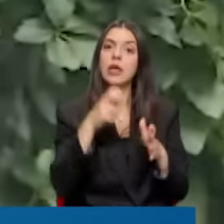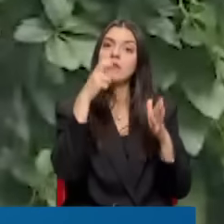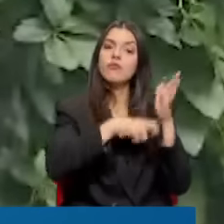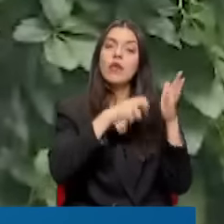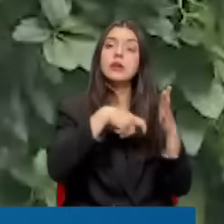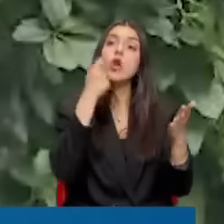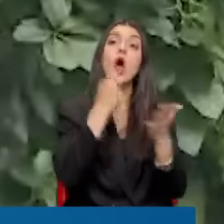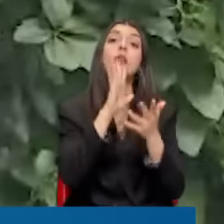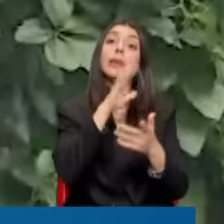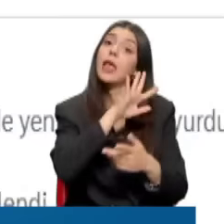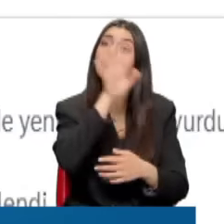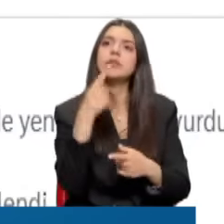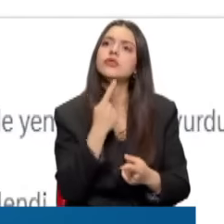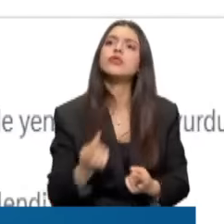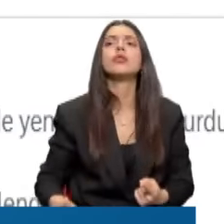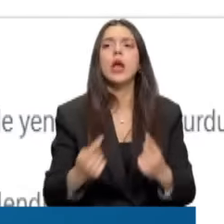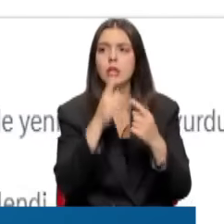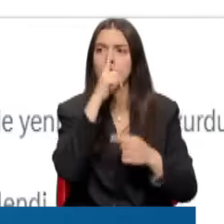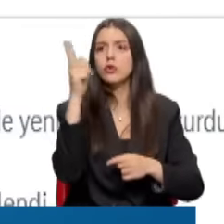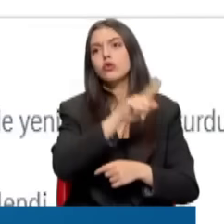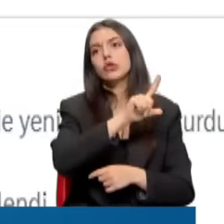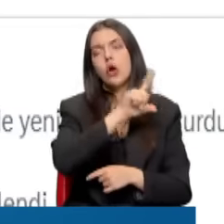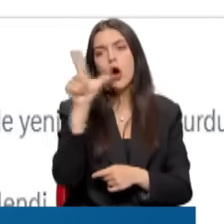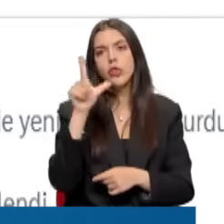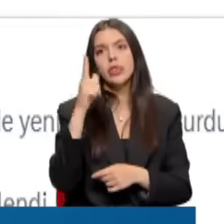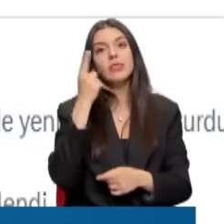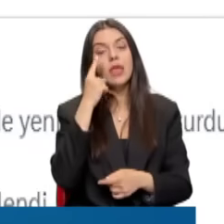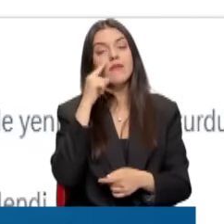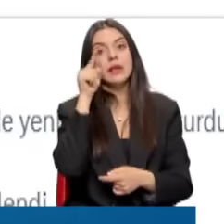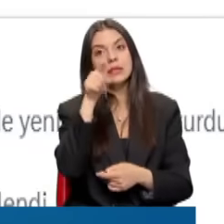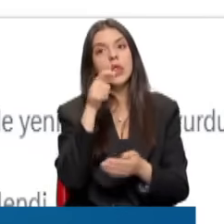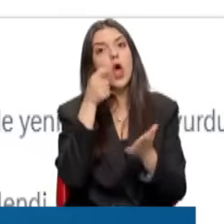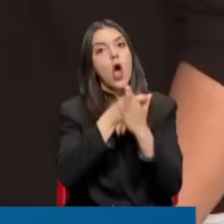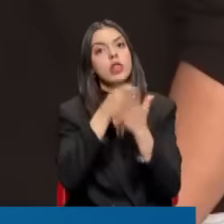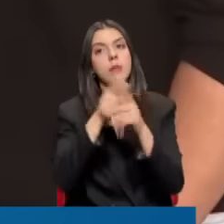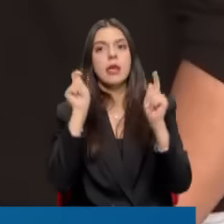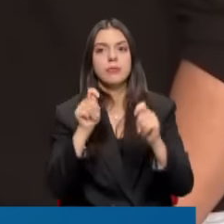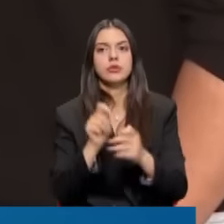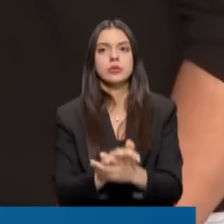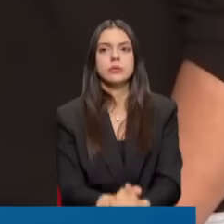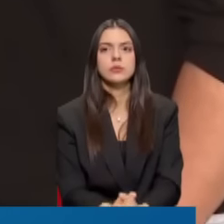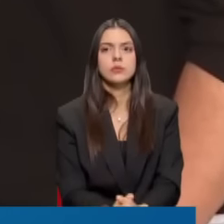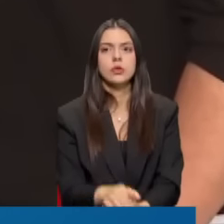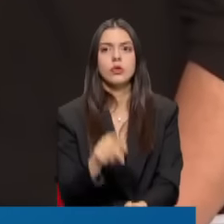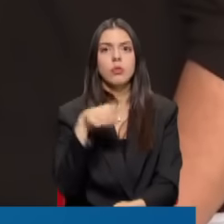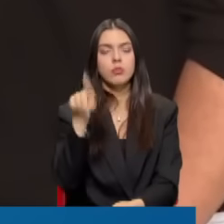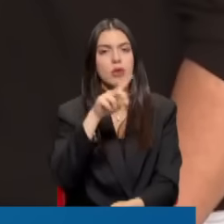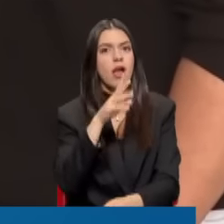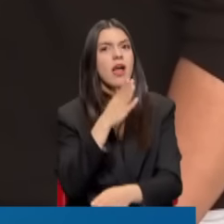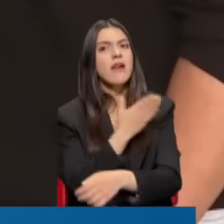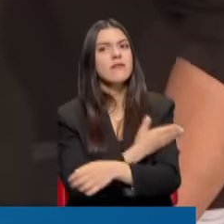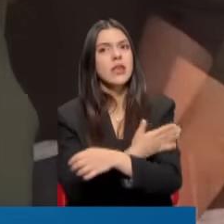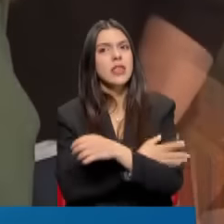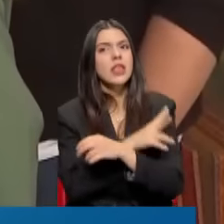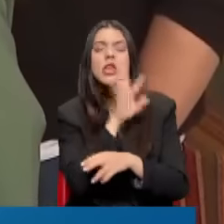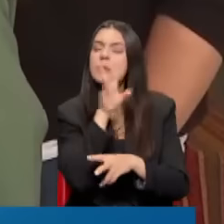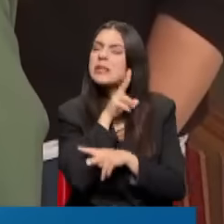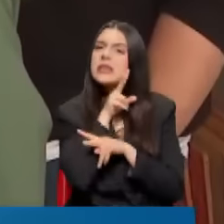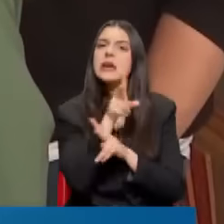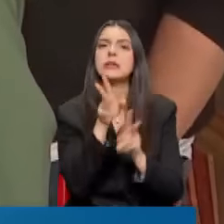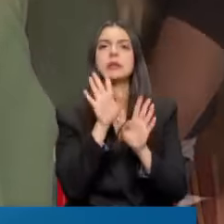ödemeyenleri Şikayet edin % 10'unu devlet size Ödeme yapacak Muhbir vatandaş yaratıyorlar yazık ki yazık